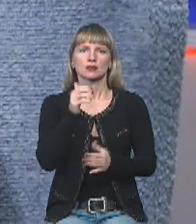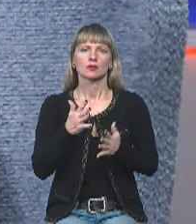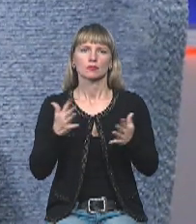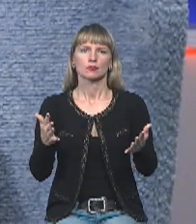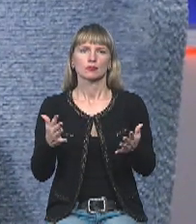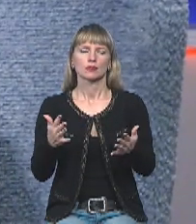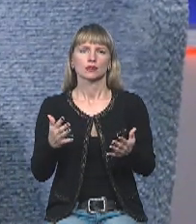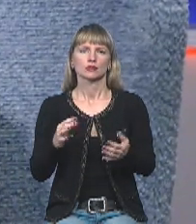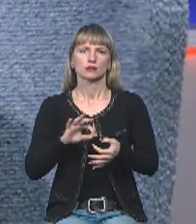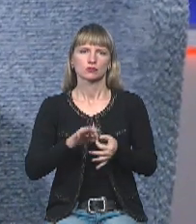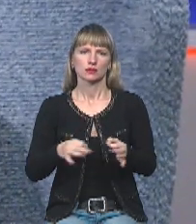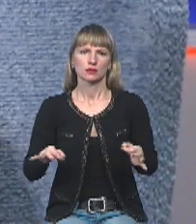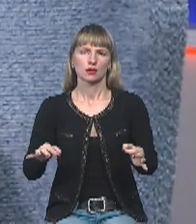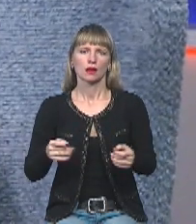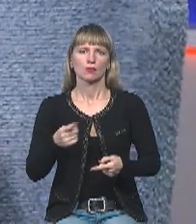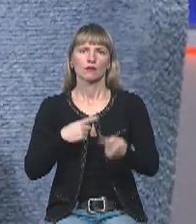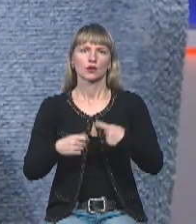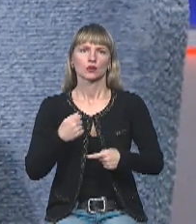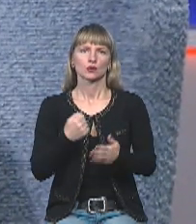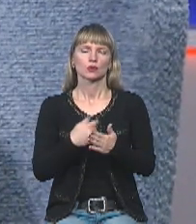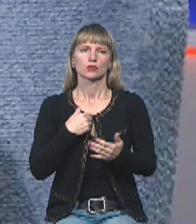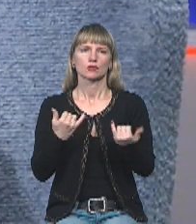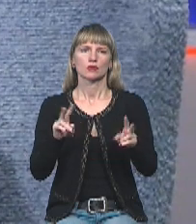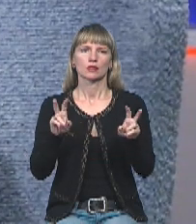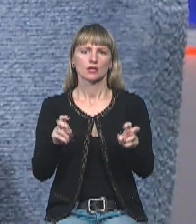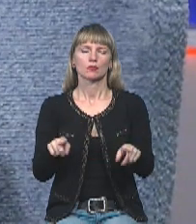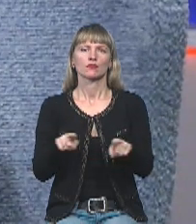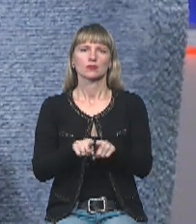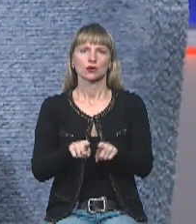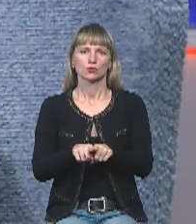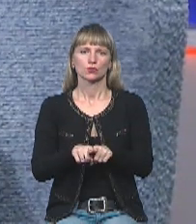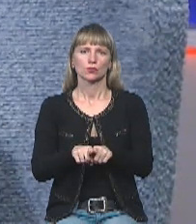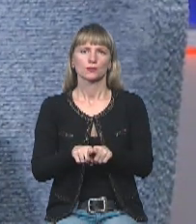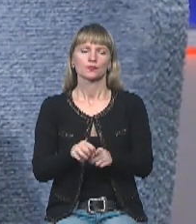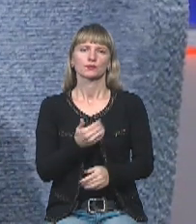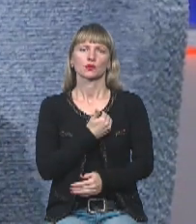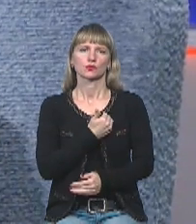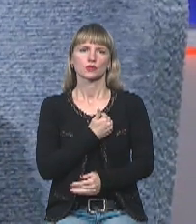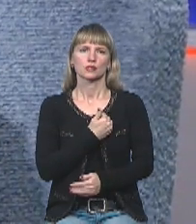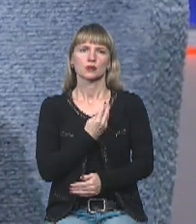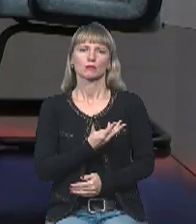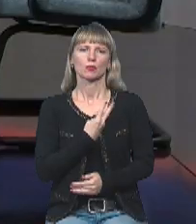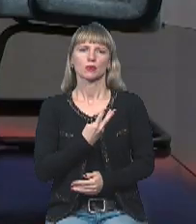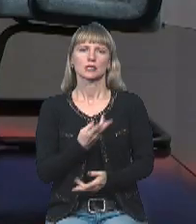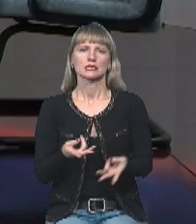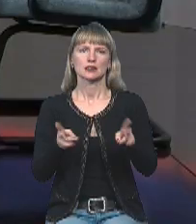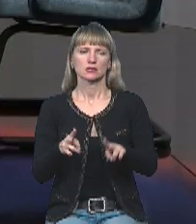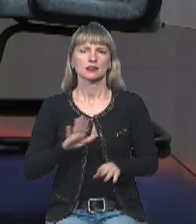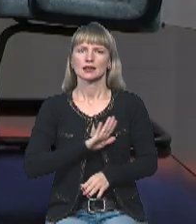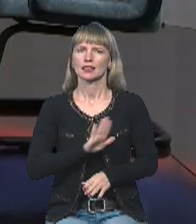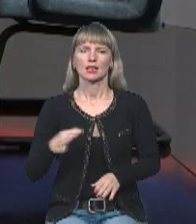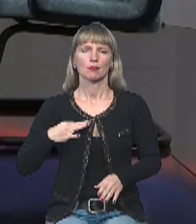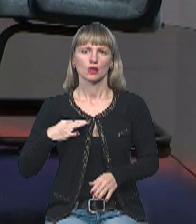широко і детально. А повертаючись до нашої сьогоднішньої теми, все одно хочеться побажати залишатися